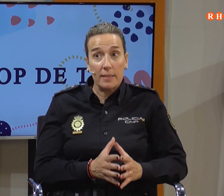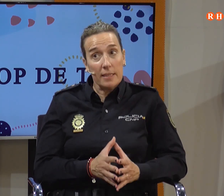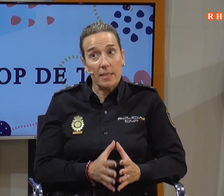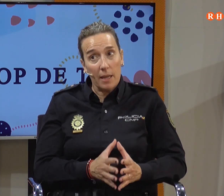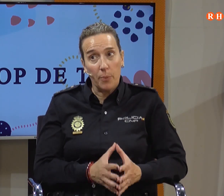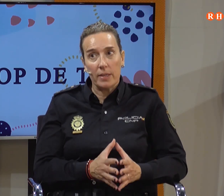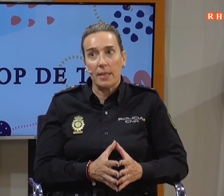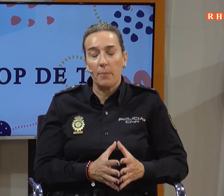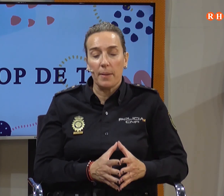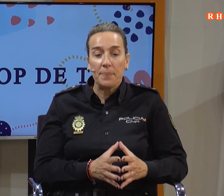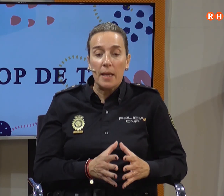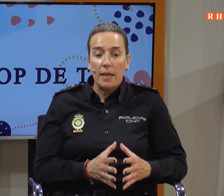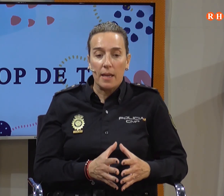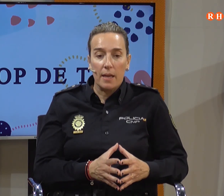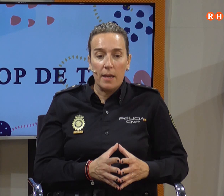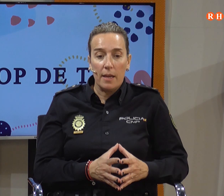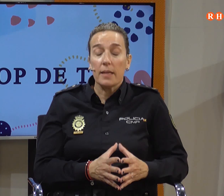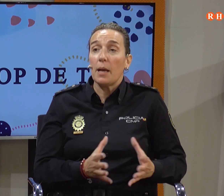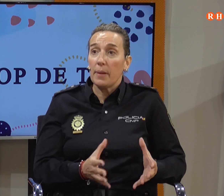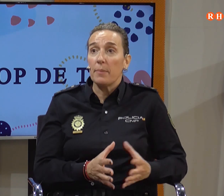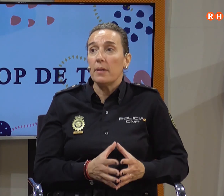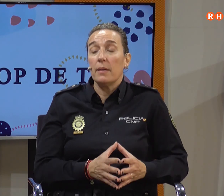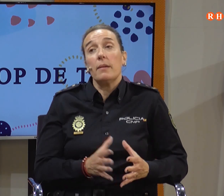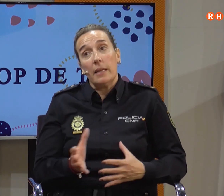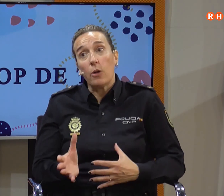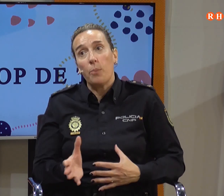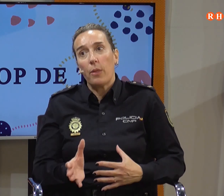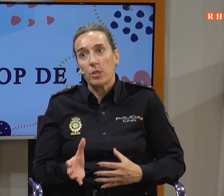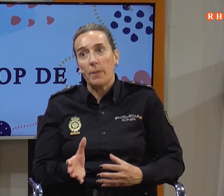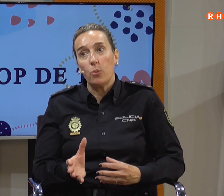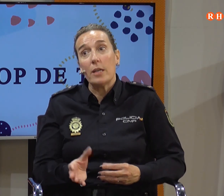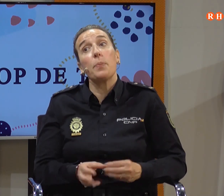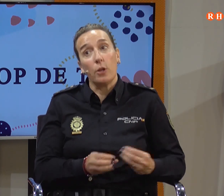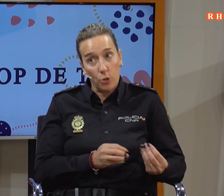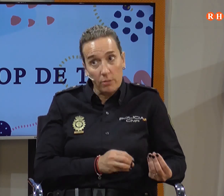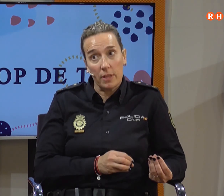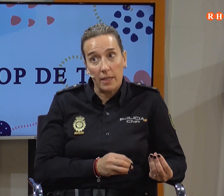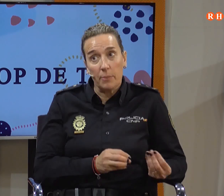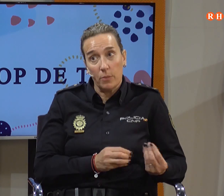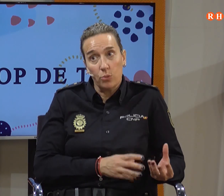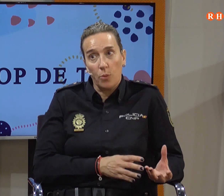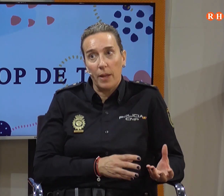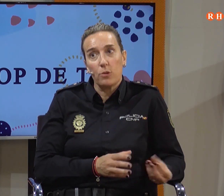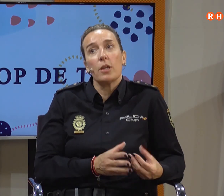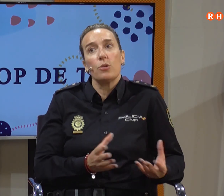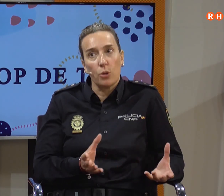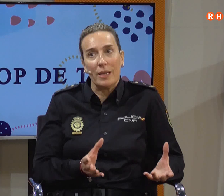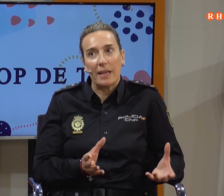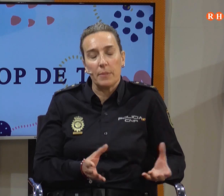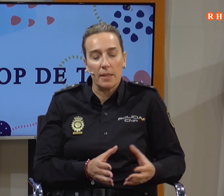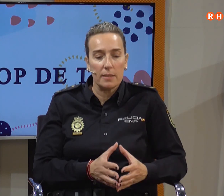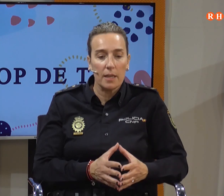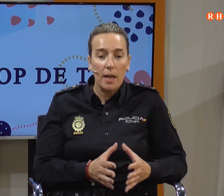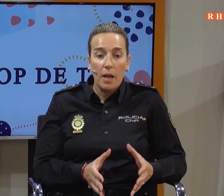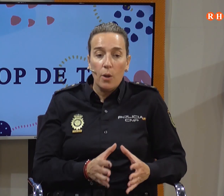en aquestes èpoques també, que sabem, n'hi ha compradors habituals, però tenim uns compradors que no es